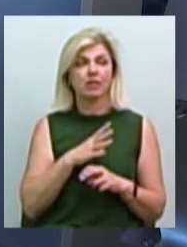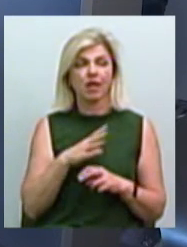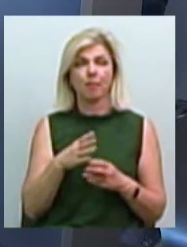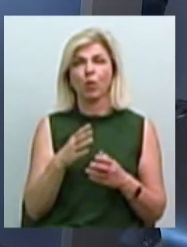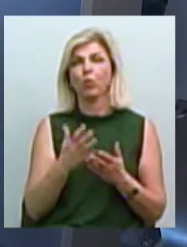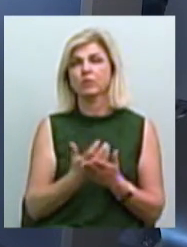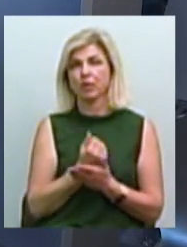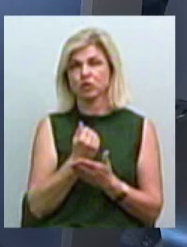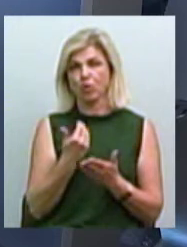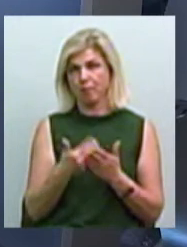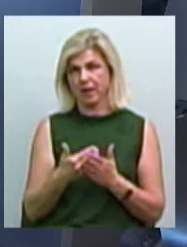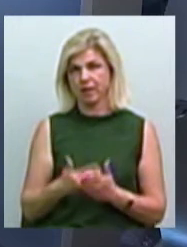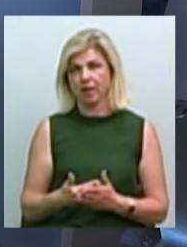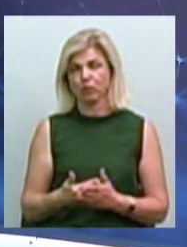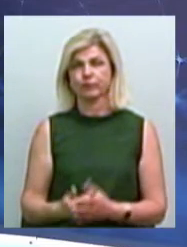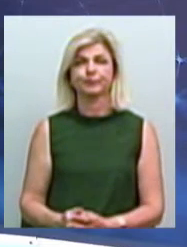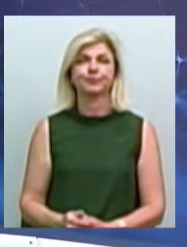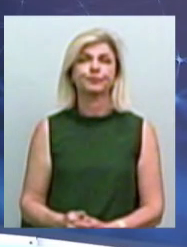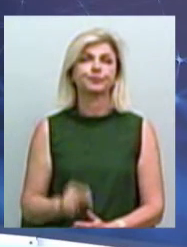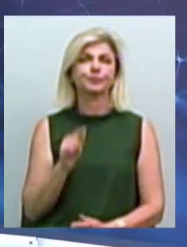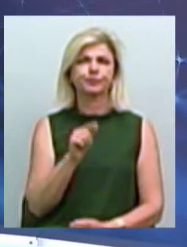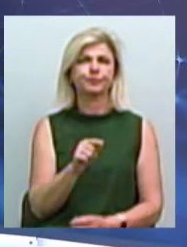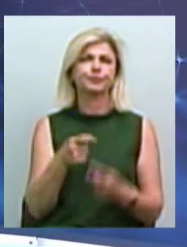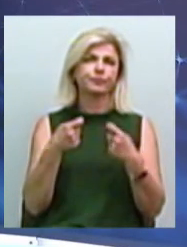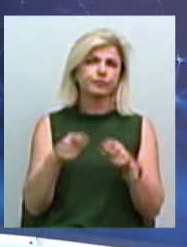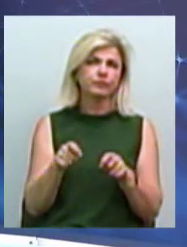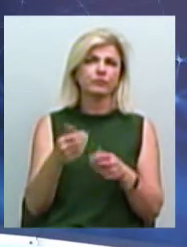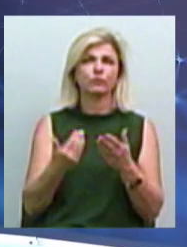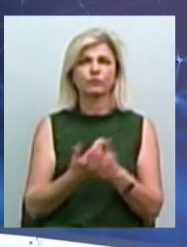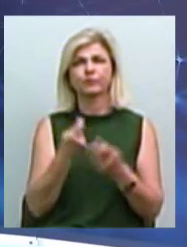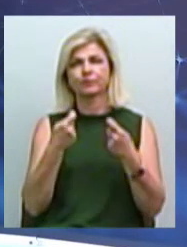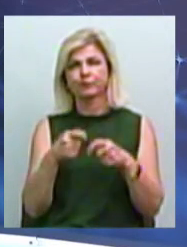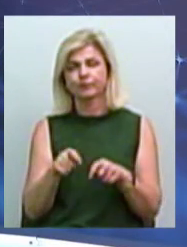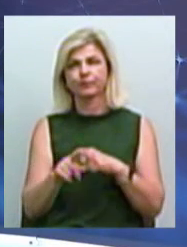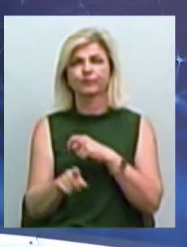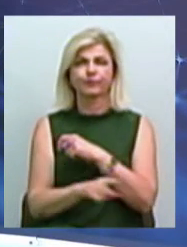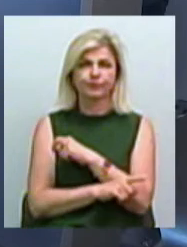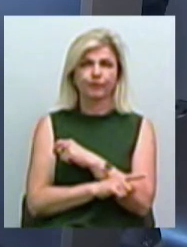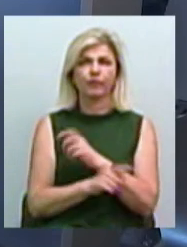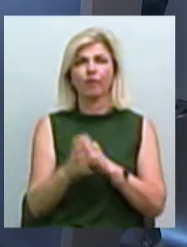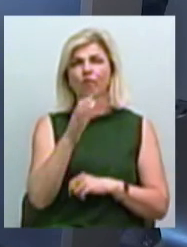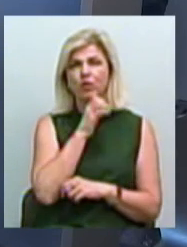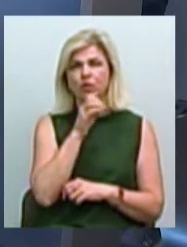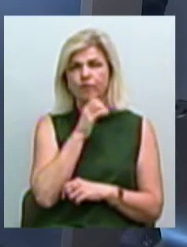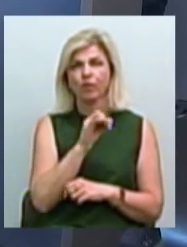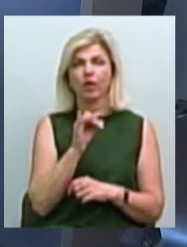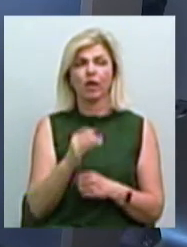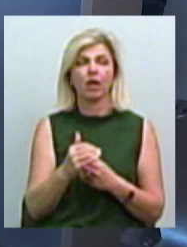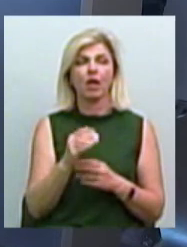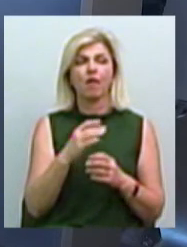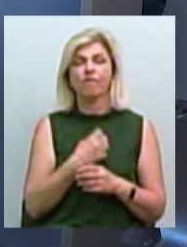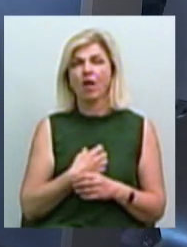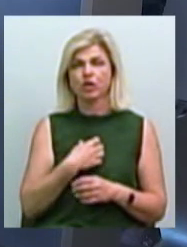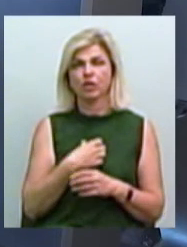Там драматична історія, продаж, перепродаж, обніщання, воровство. І, безусловно, звісно,